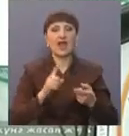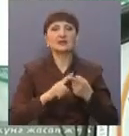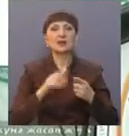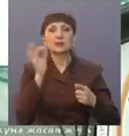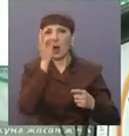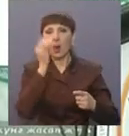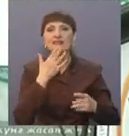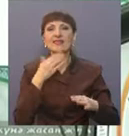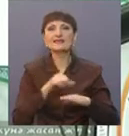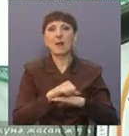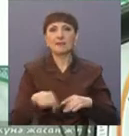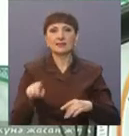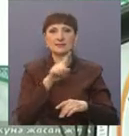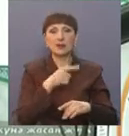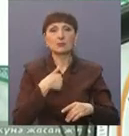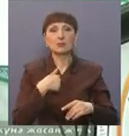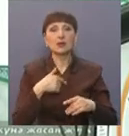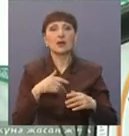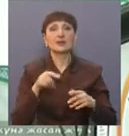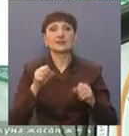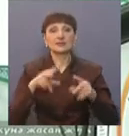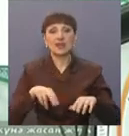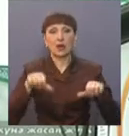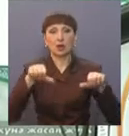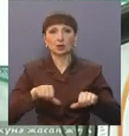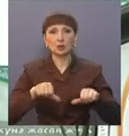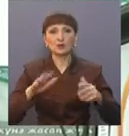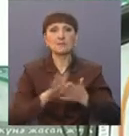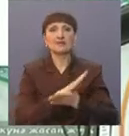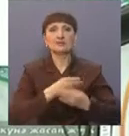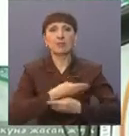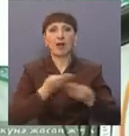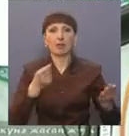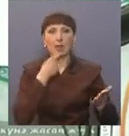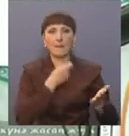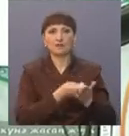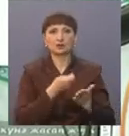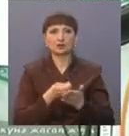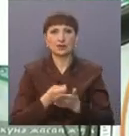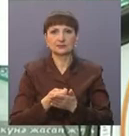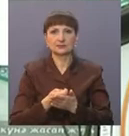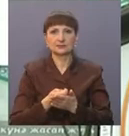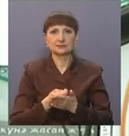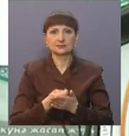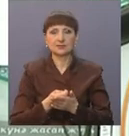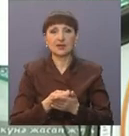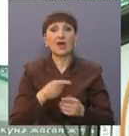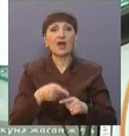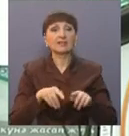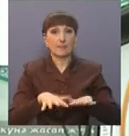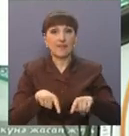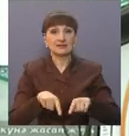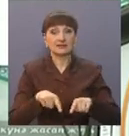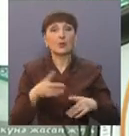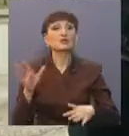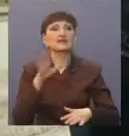опыте западных стран, мы поставили точку по раздаче бесплатной благотворительной пищи. И, в принципе, эта точка